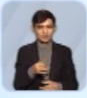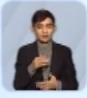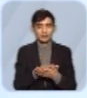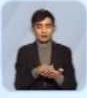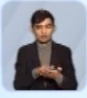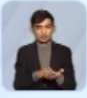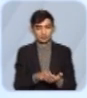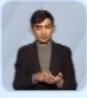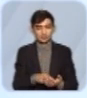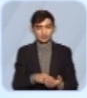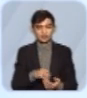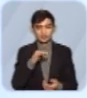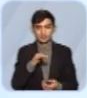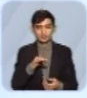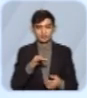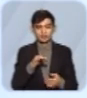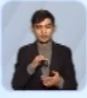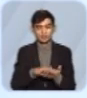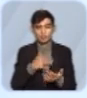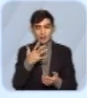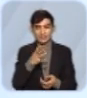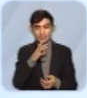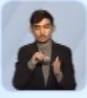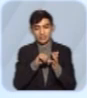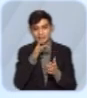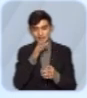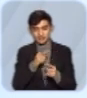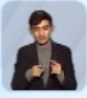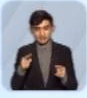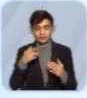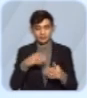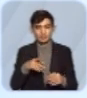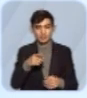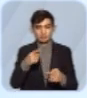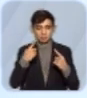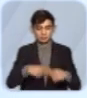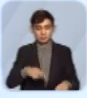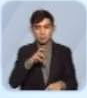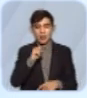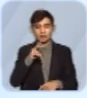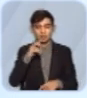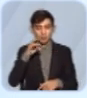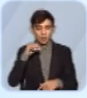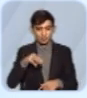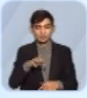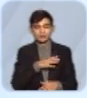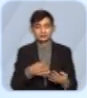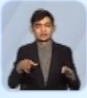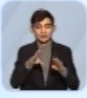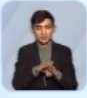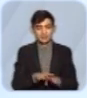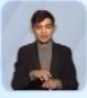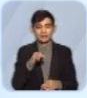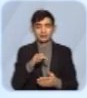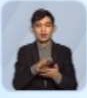кейін осы 5-6 жыл бұрын сол банкротқа ұшырап жабылды.